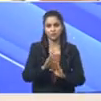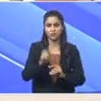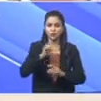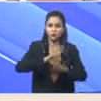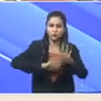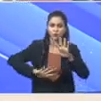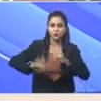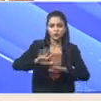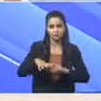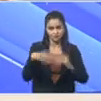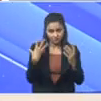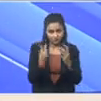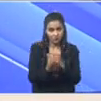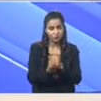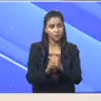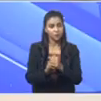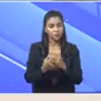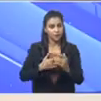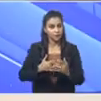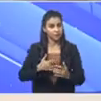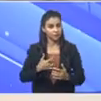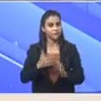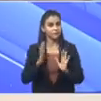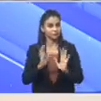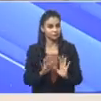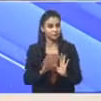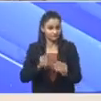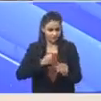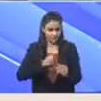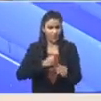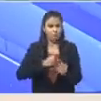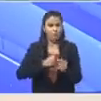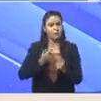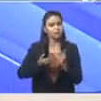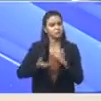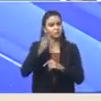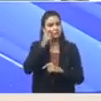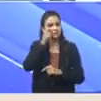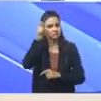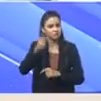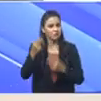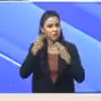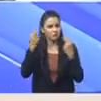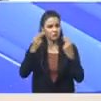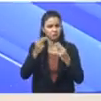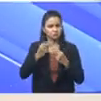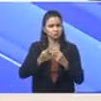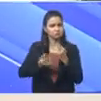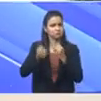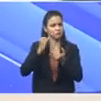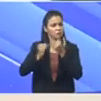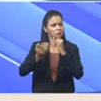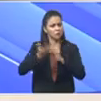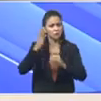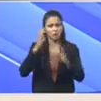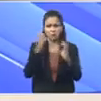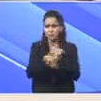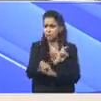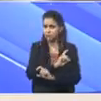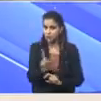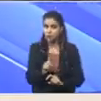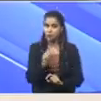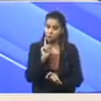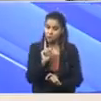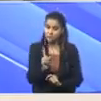योजनाओं ने हमें ये एहसास दिलाया कि हमारे महापुरुष अतीत में खो नहीं जाते, बल्कि